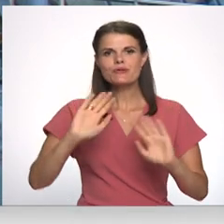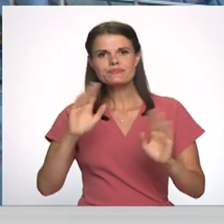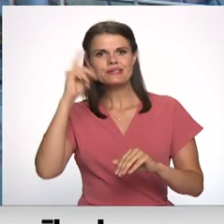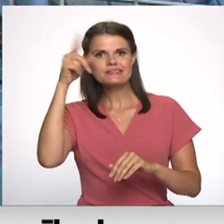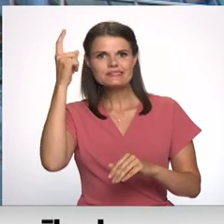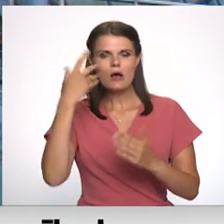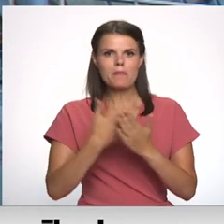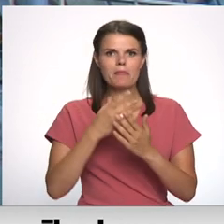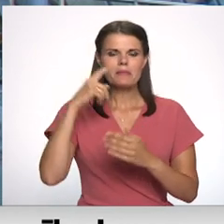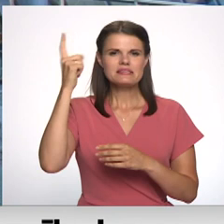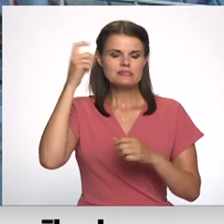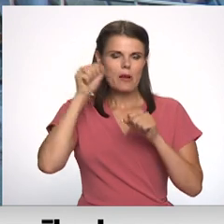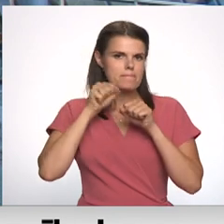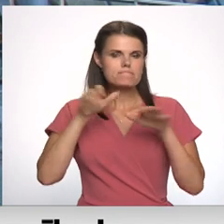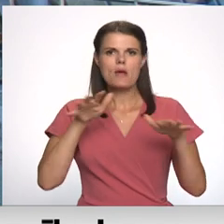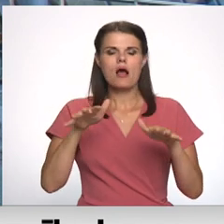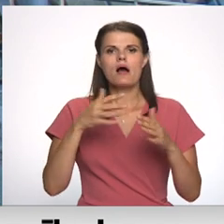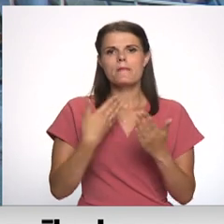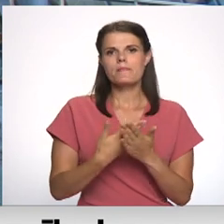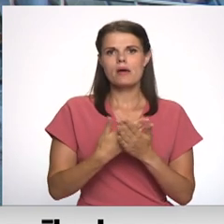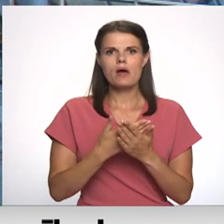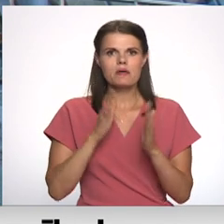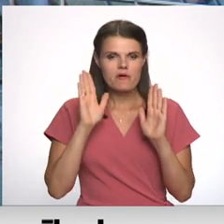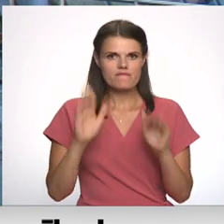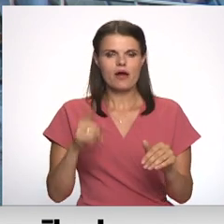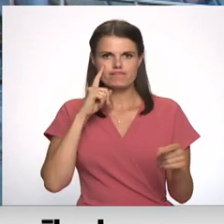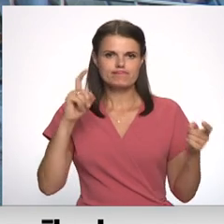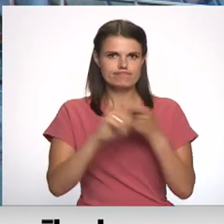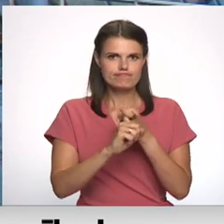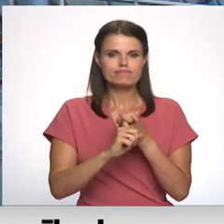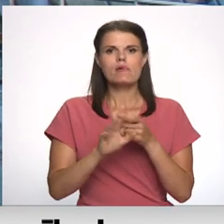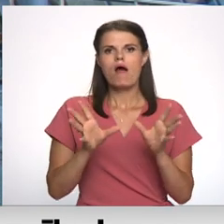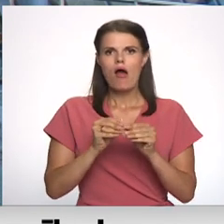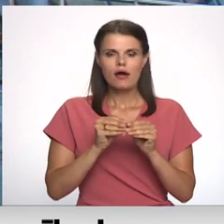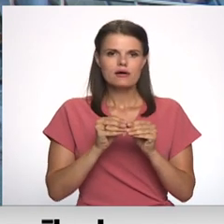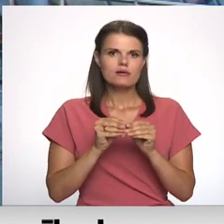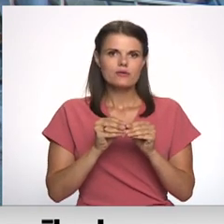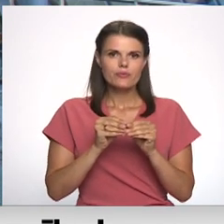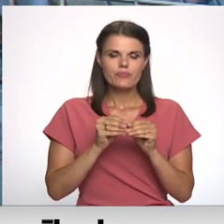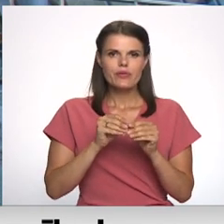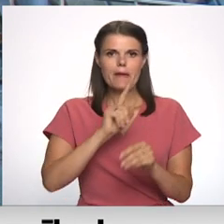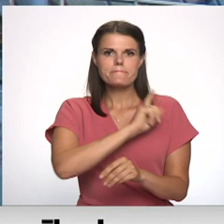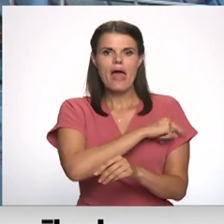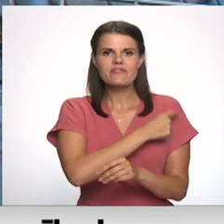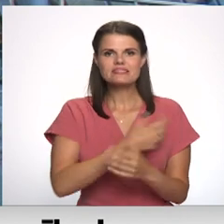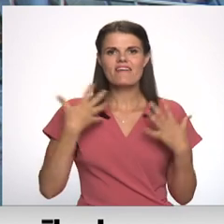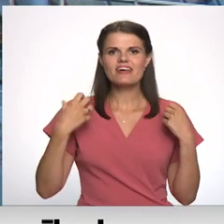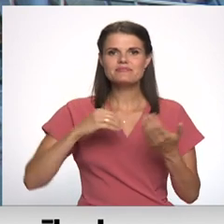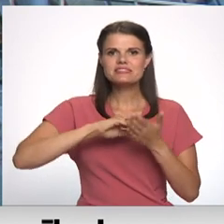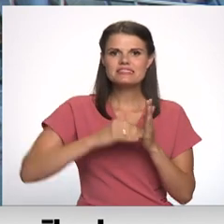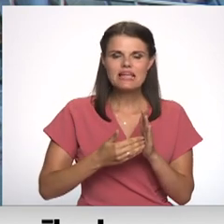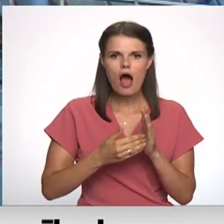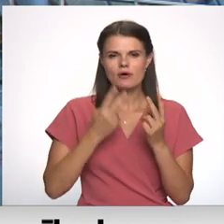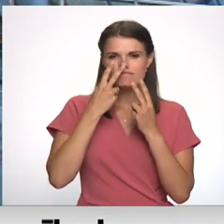saules uzplaiksnījums, uzliesmojums saules var sasaistīt ar medicīnu, ar veselības